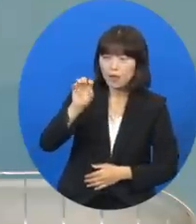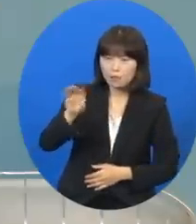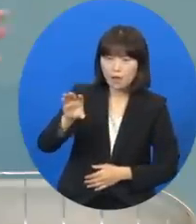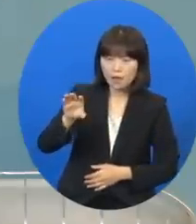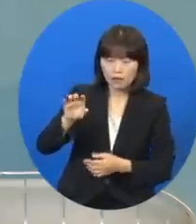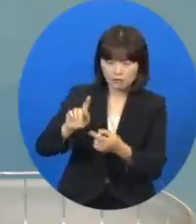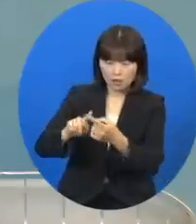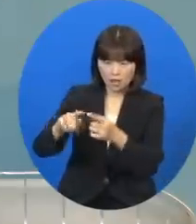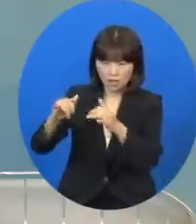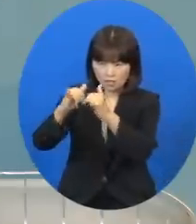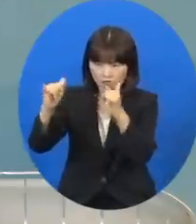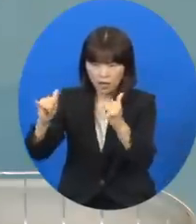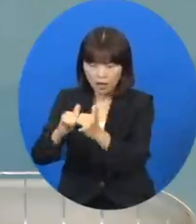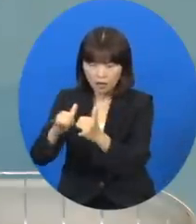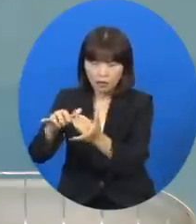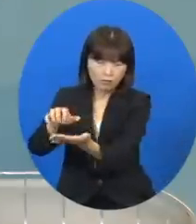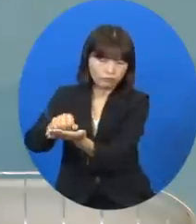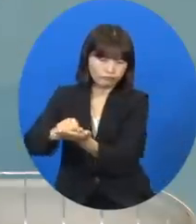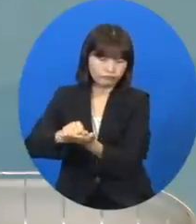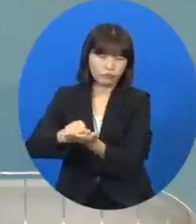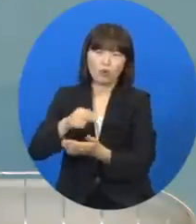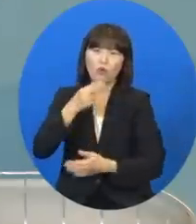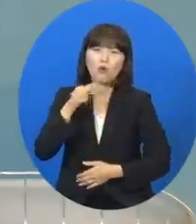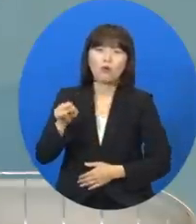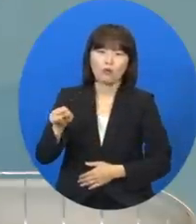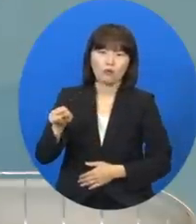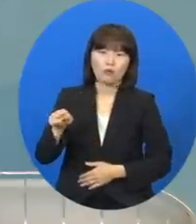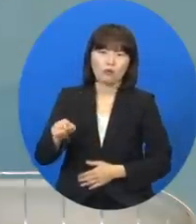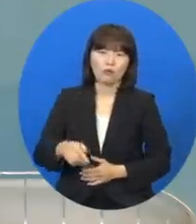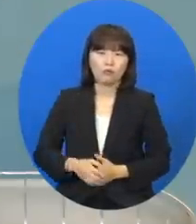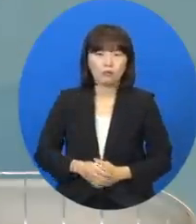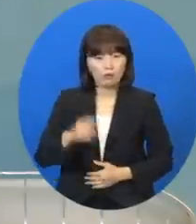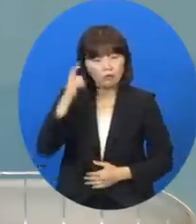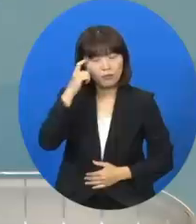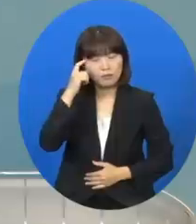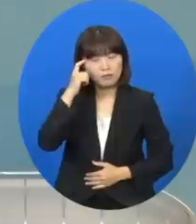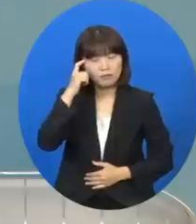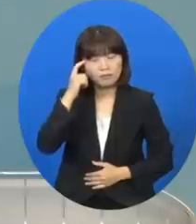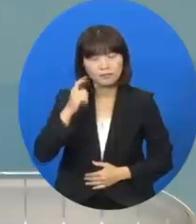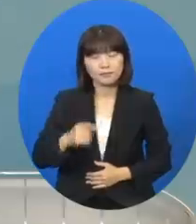사회에 통하지가 않습니다. 왜 그럴까?